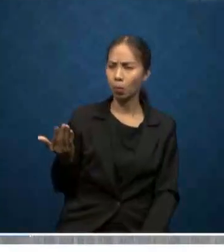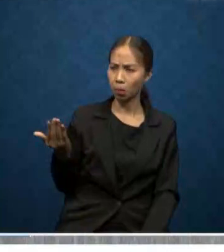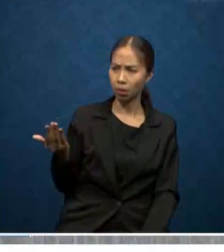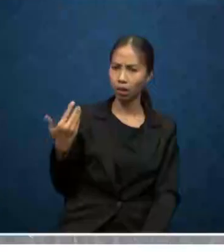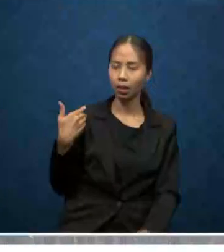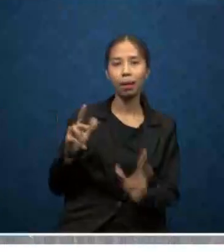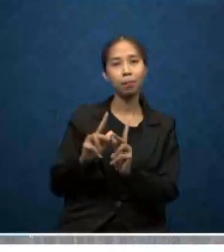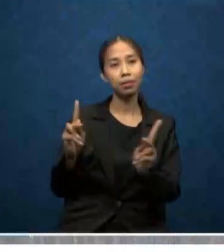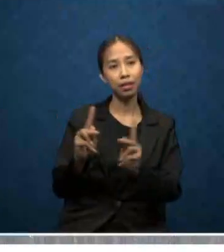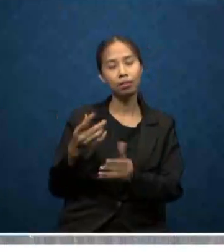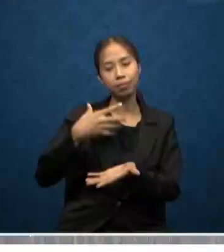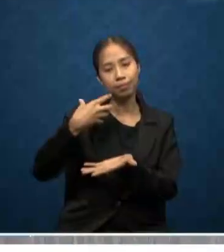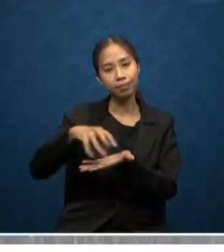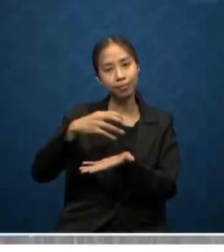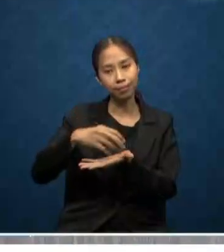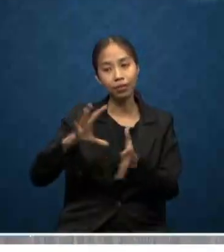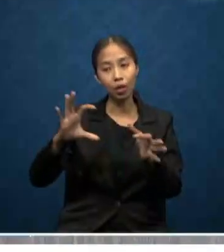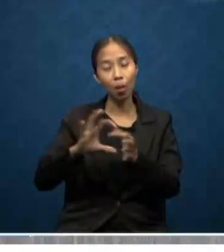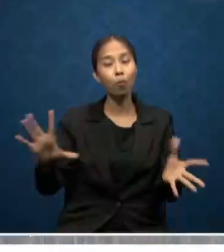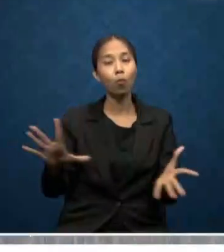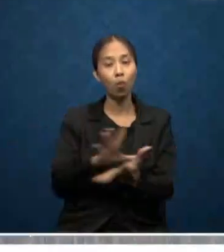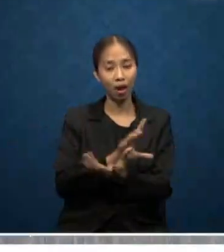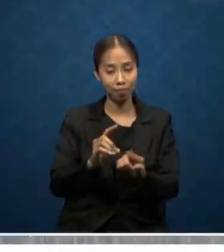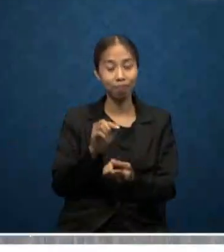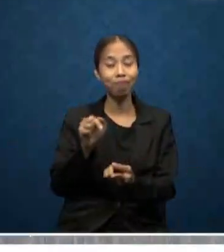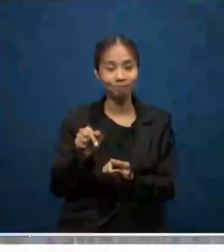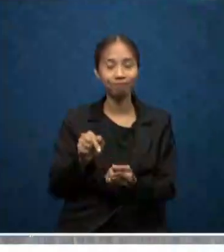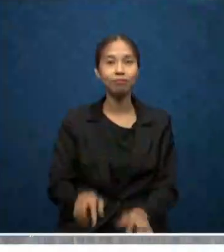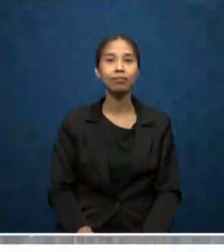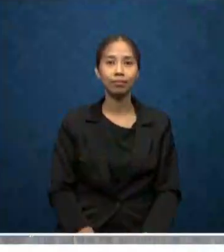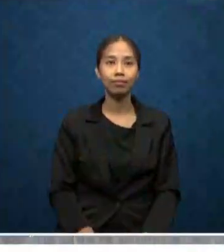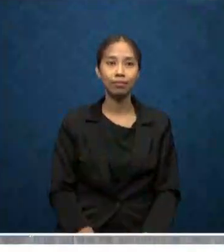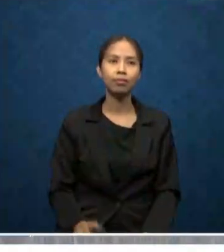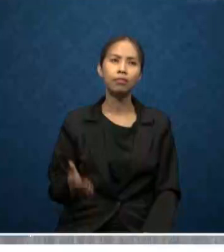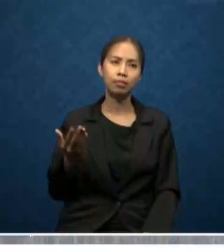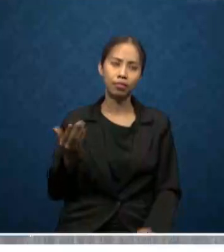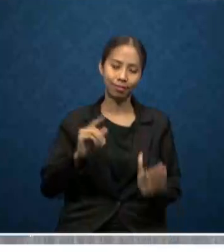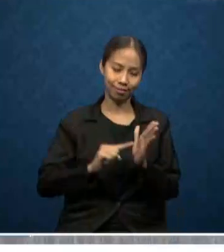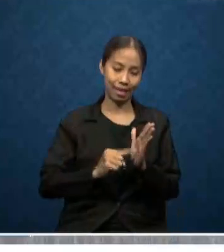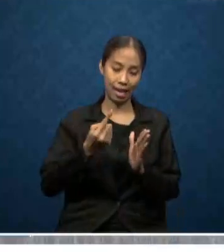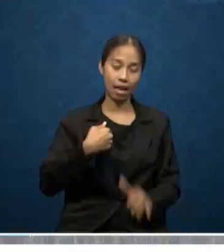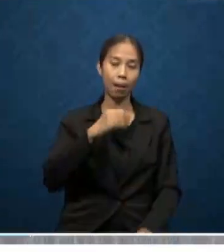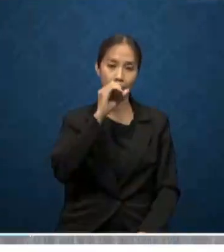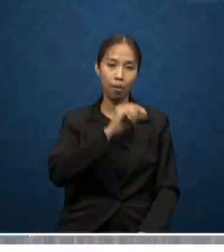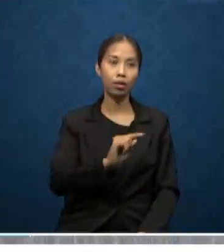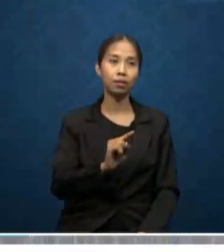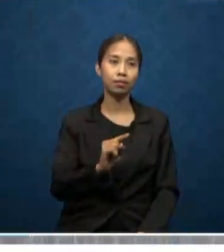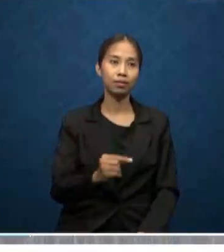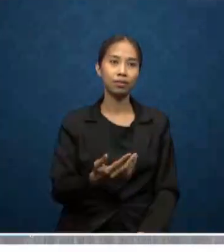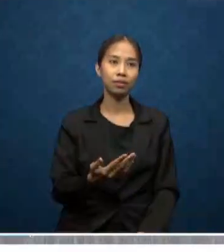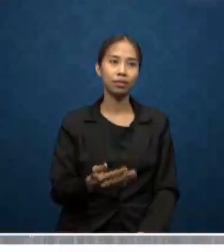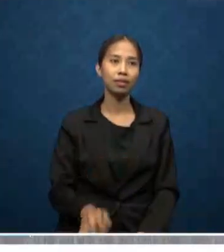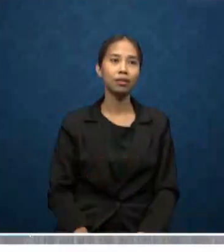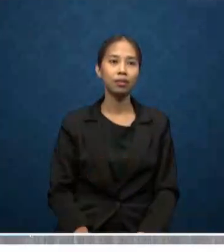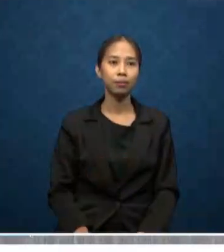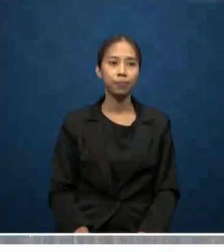ปัจฉัยได้พูดเรื่องวัฒนธรรมมานะครับท่านก็เอ่ยข้อแรกเลยว่าผมขออนุญาตเลี่ยงไปนิด